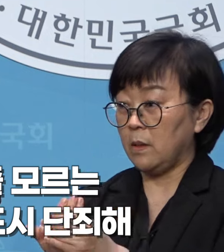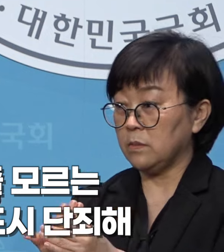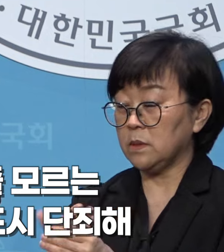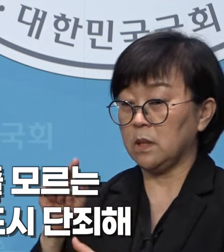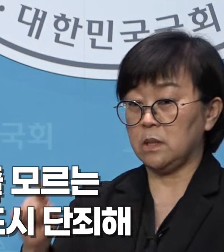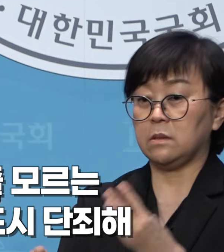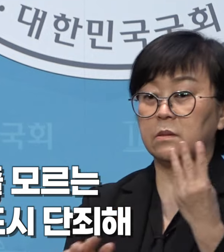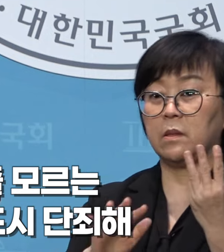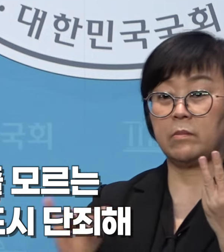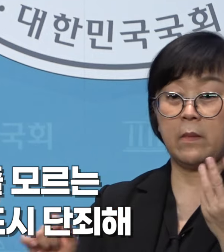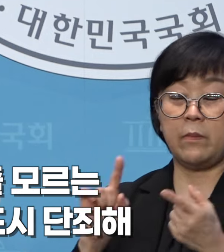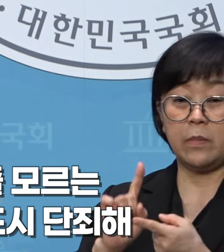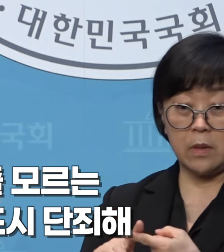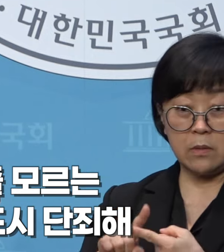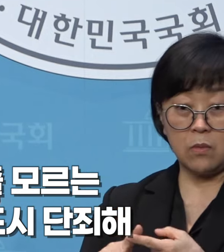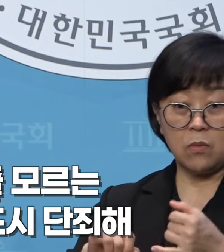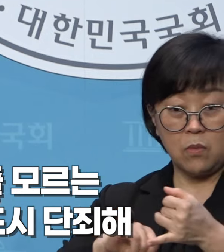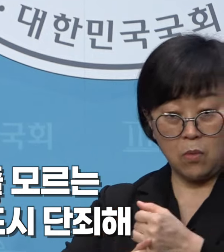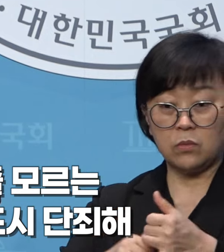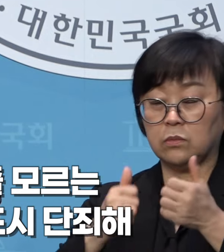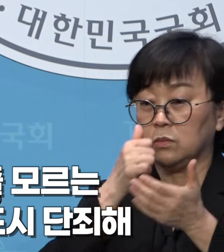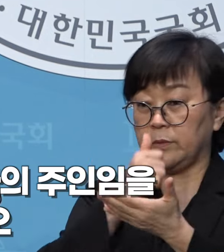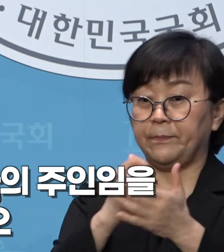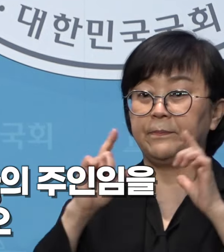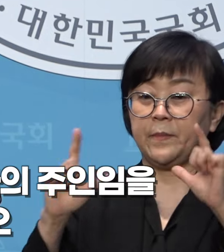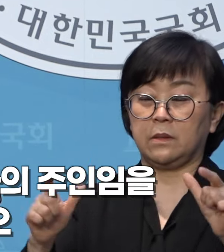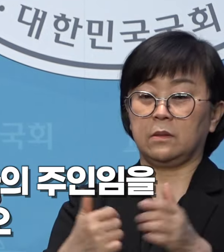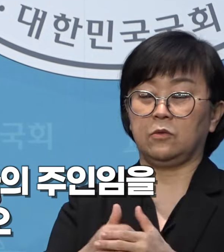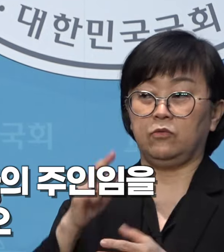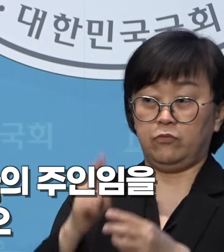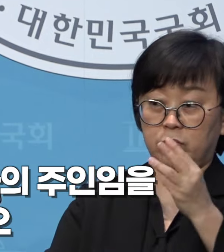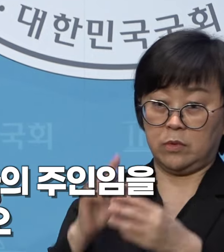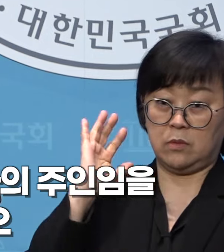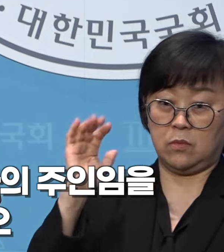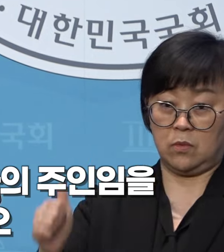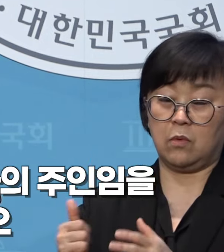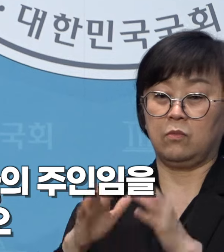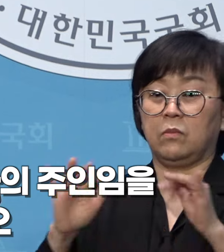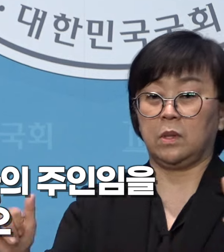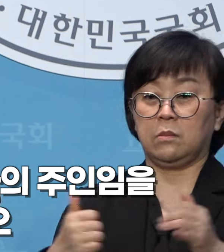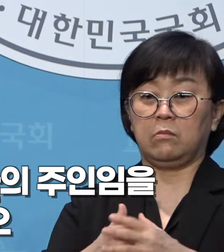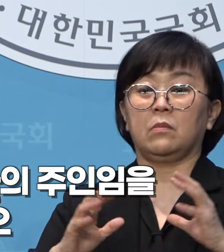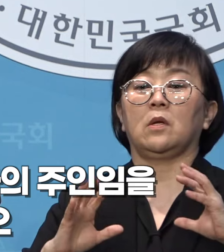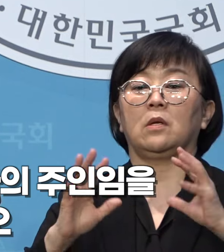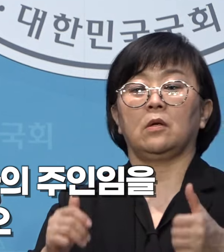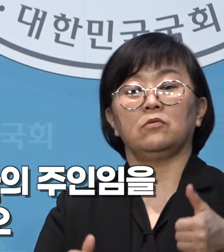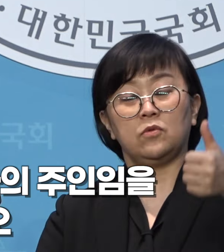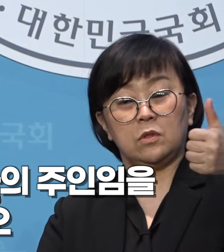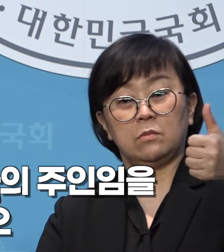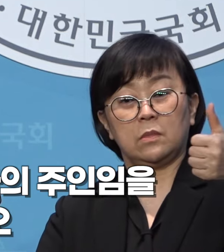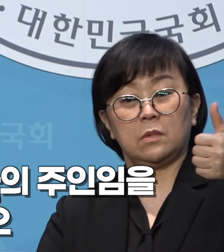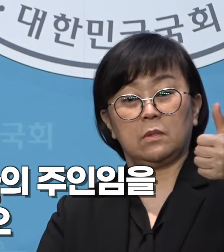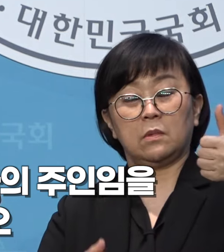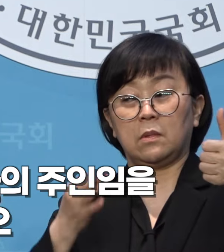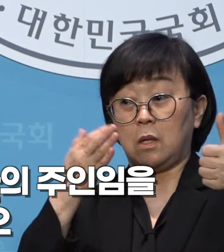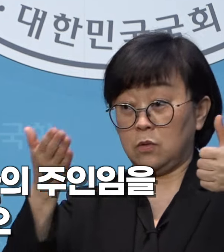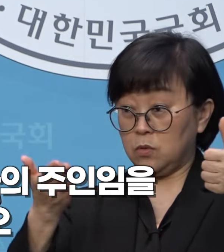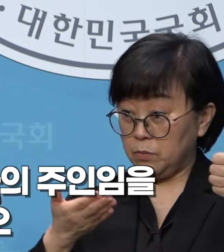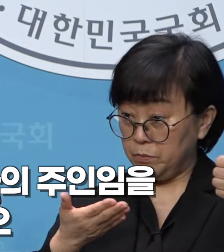폐륜 3적을 반드시 단죄해 윤석열 대통령에게 국민이 나라의 주인임을